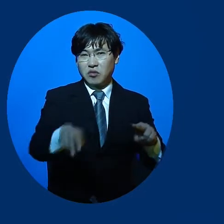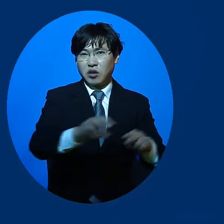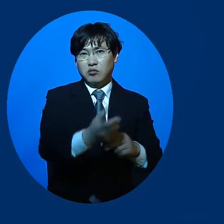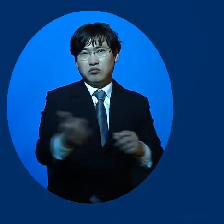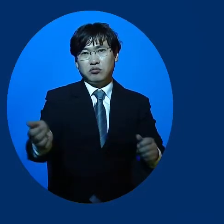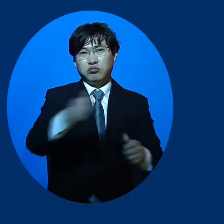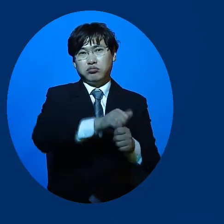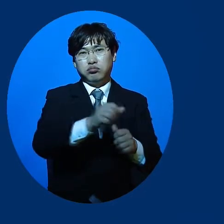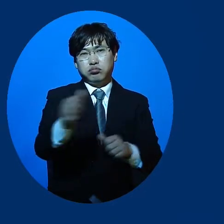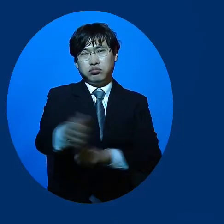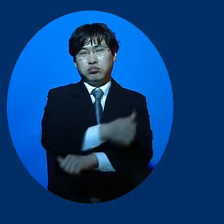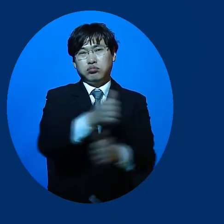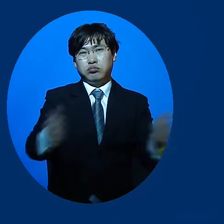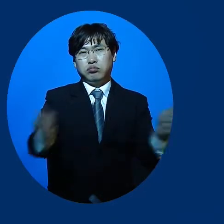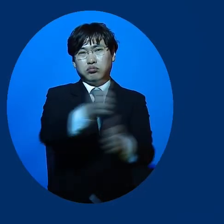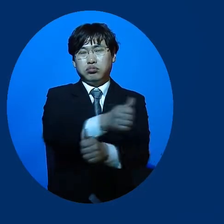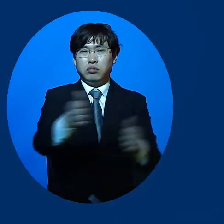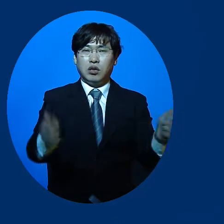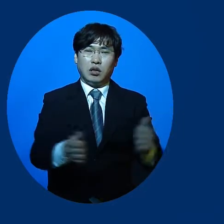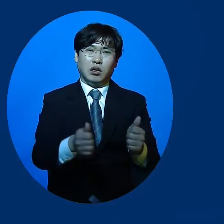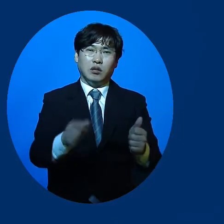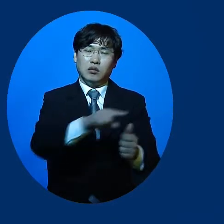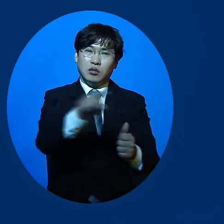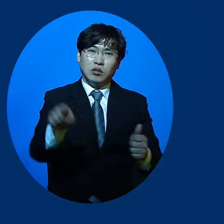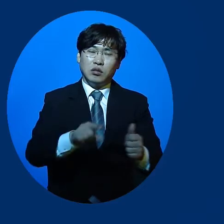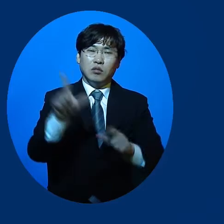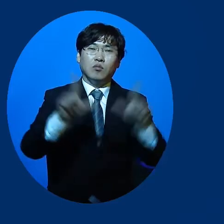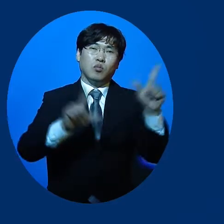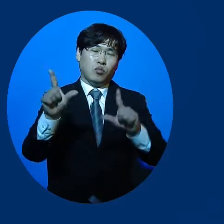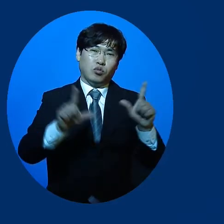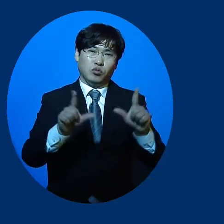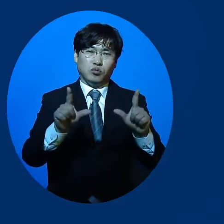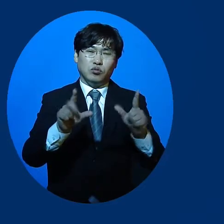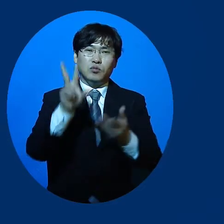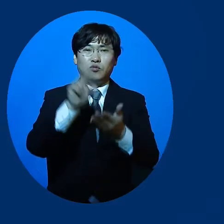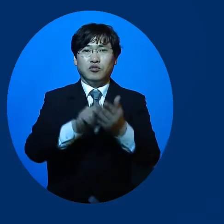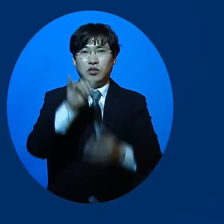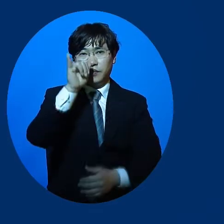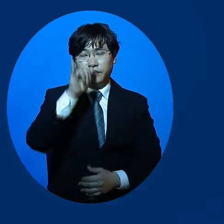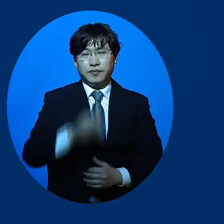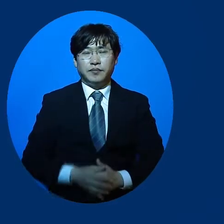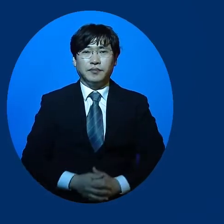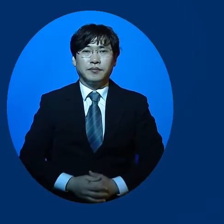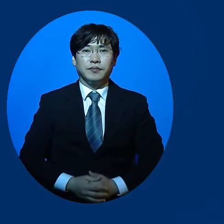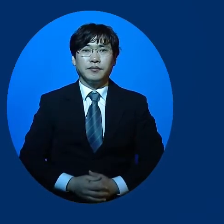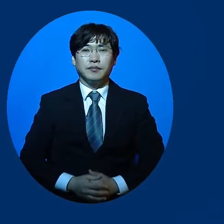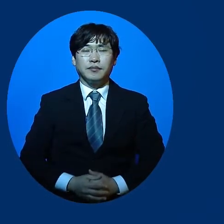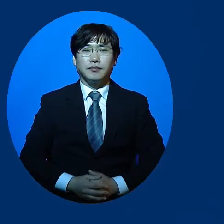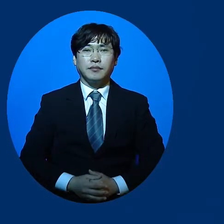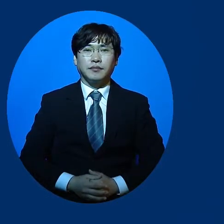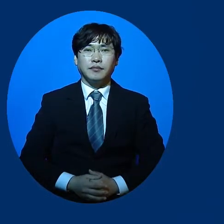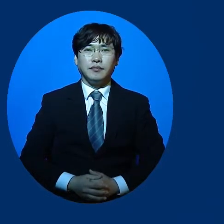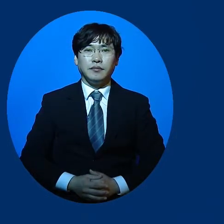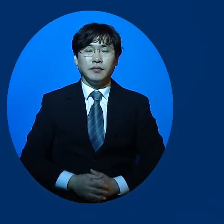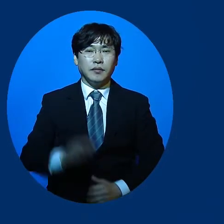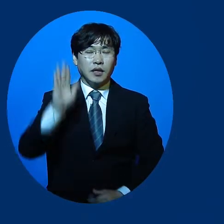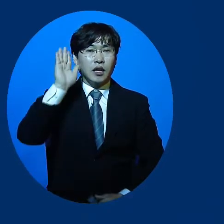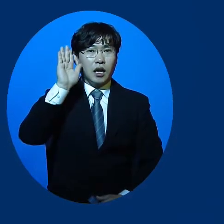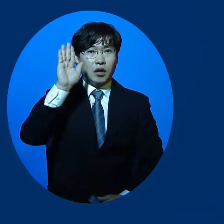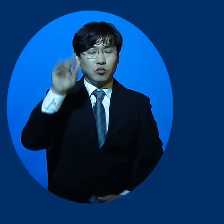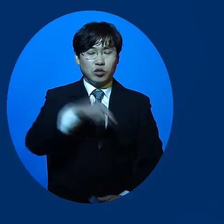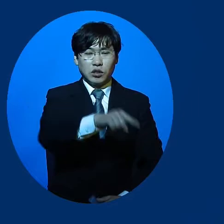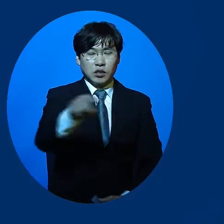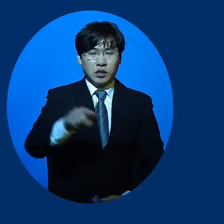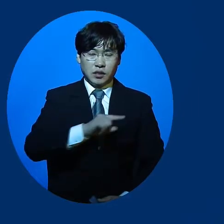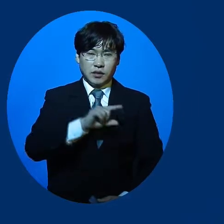근무 환경 또한 가장 큰 문제점이 되고 있고요. 따라서 향후 이